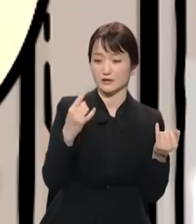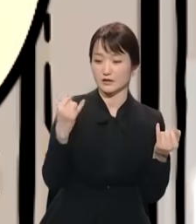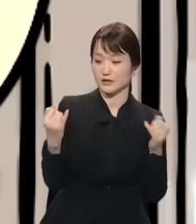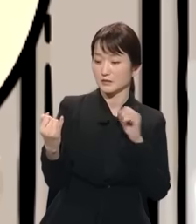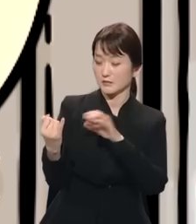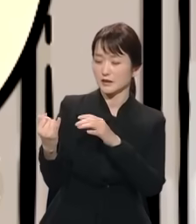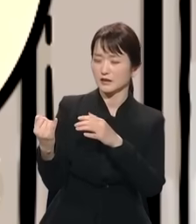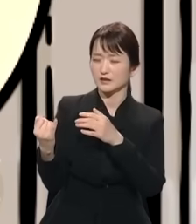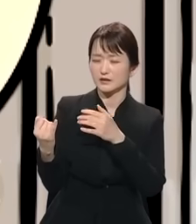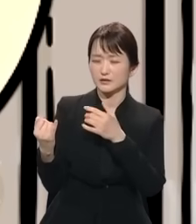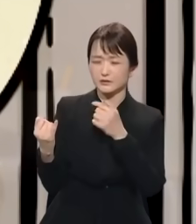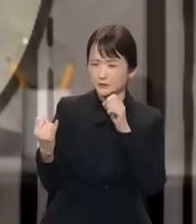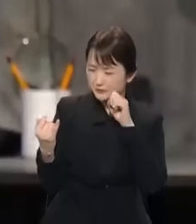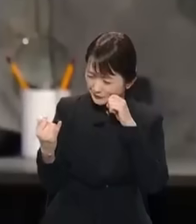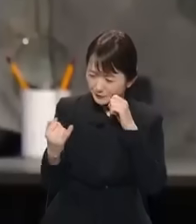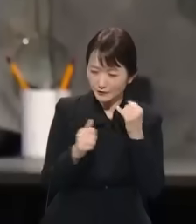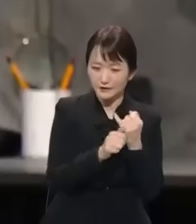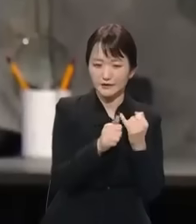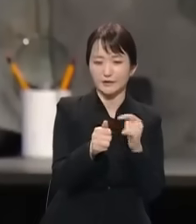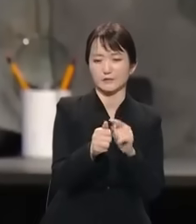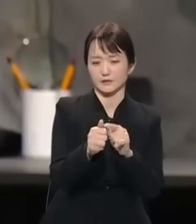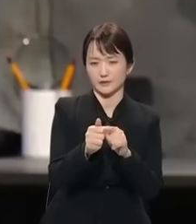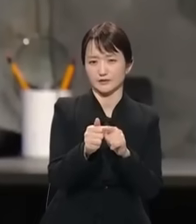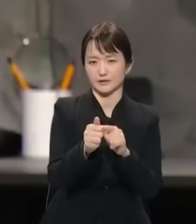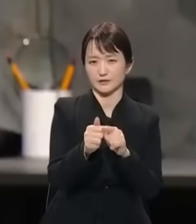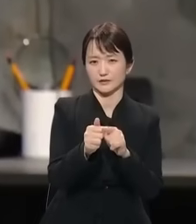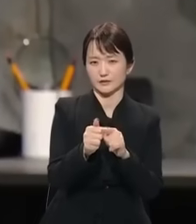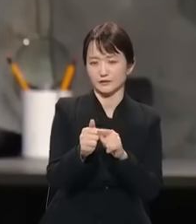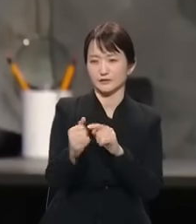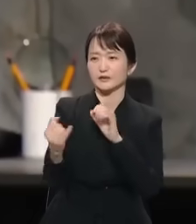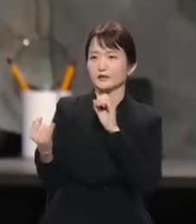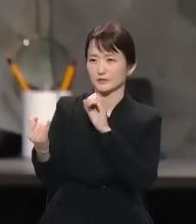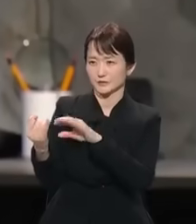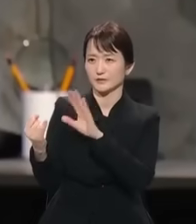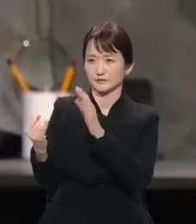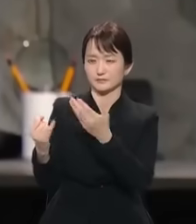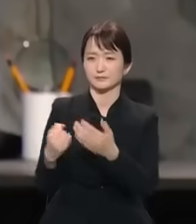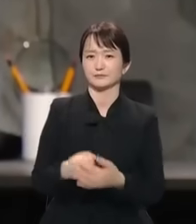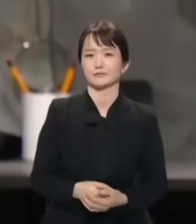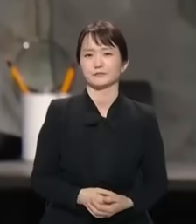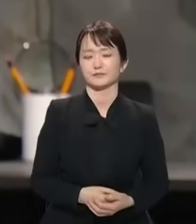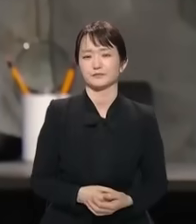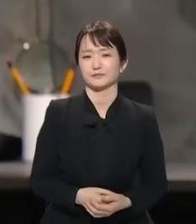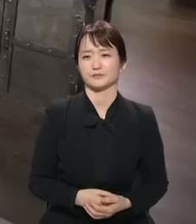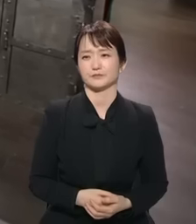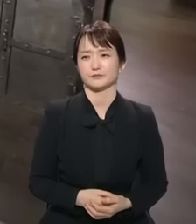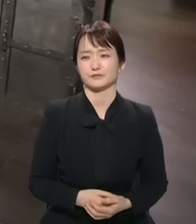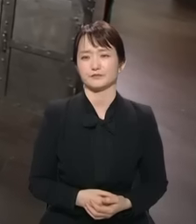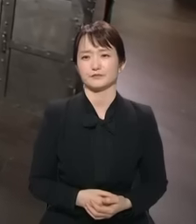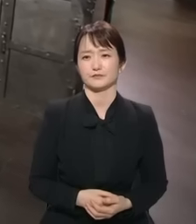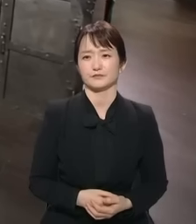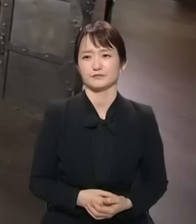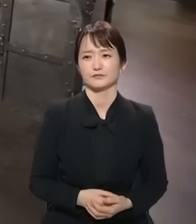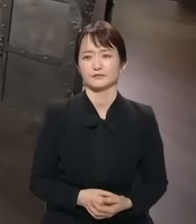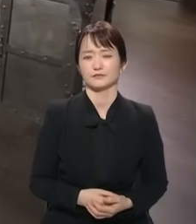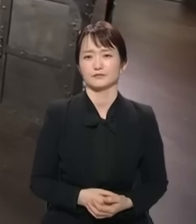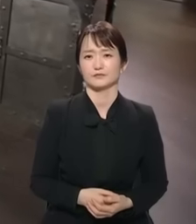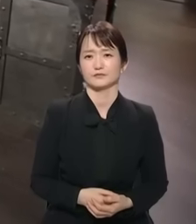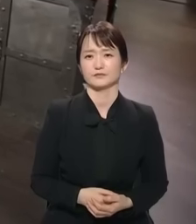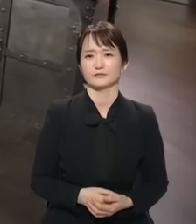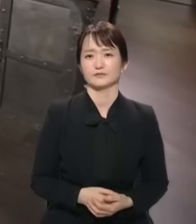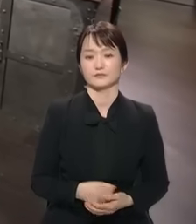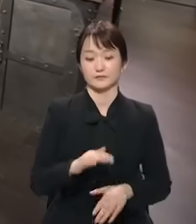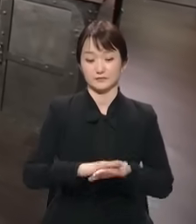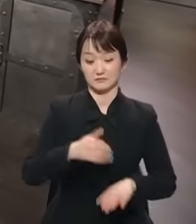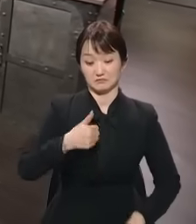본인이 왜 스트레스를 받습니까? 며느리가 스트레스 받죠, 이거는. 이해할 수 없습니다. 근데 저는 그 우리 손주 공부